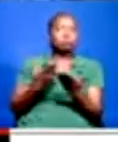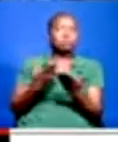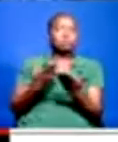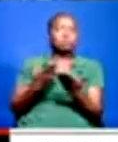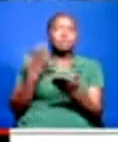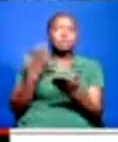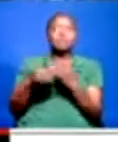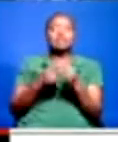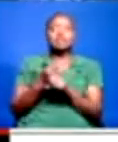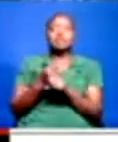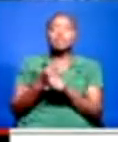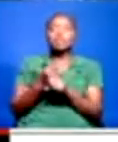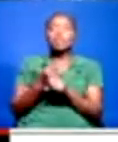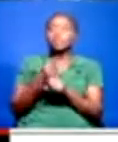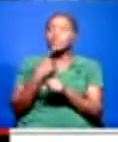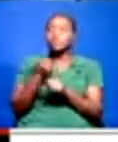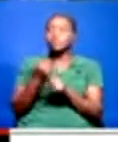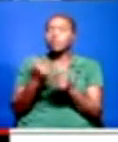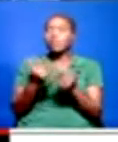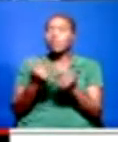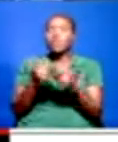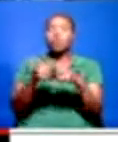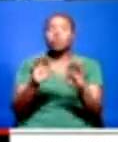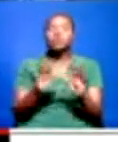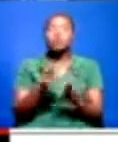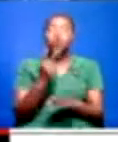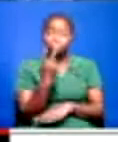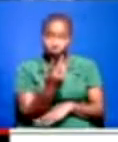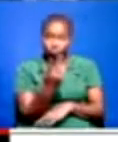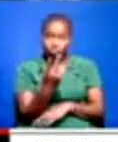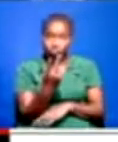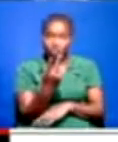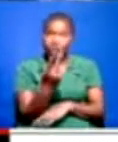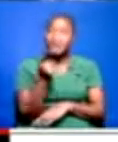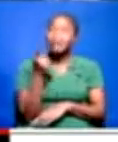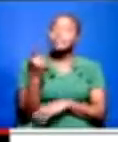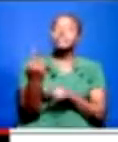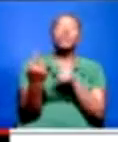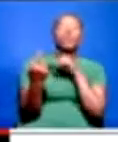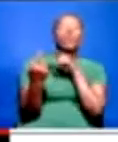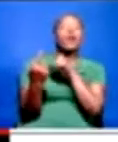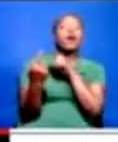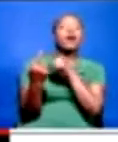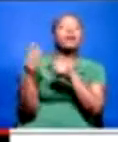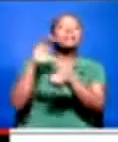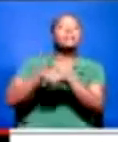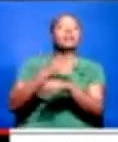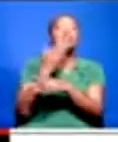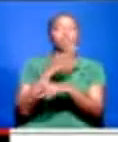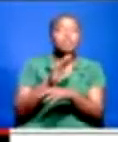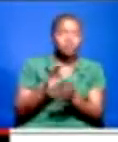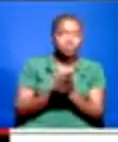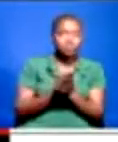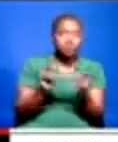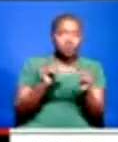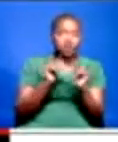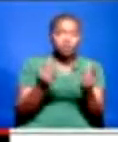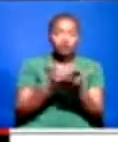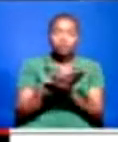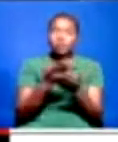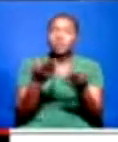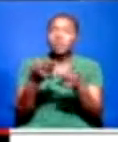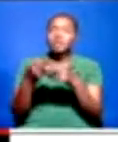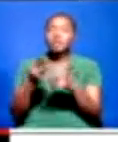uliopita. Silipotea bunduki mbili na hii ni moja ambayo tume recover. Genge hilo kwa jina